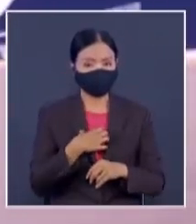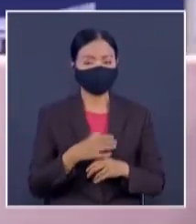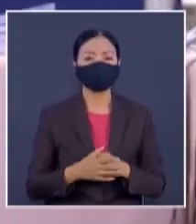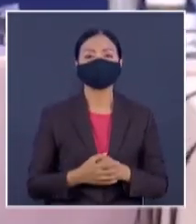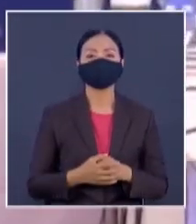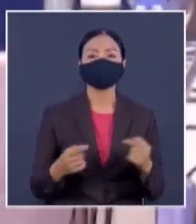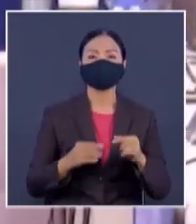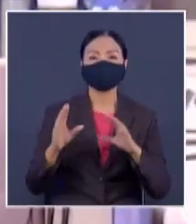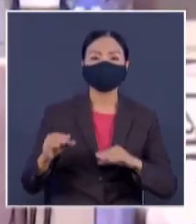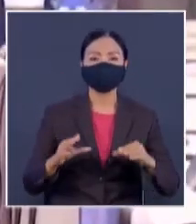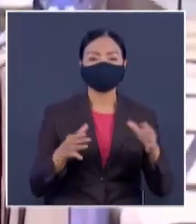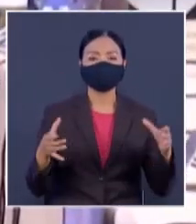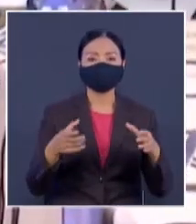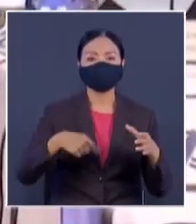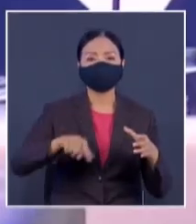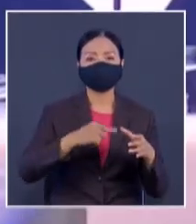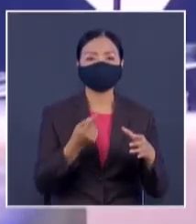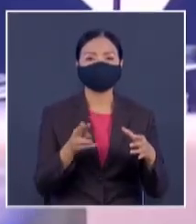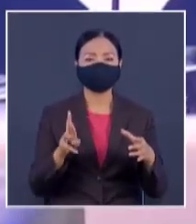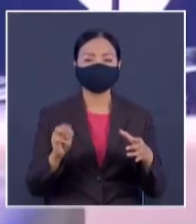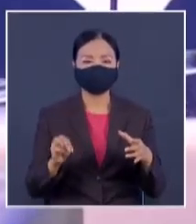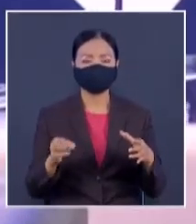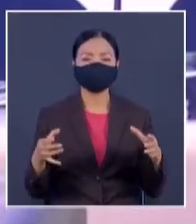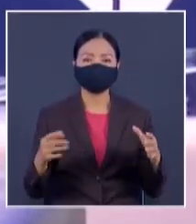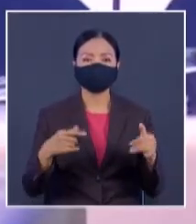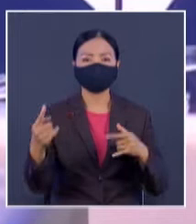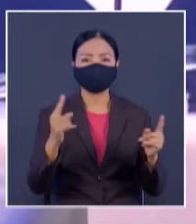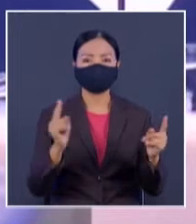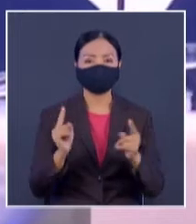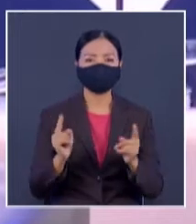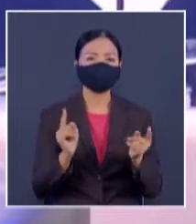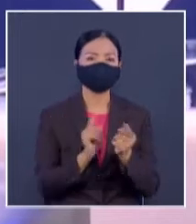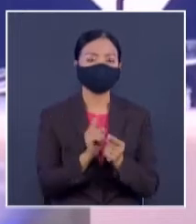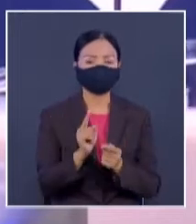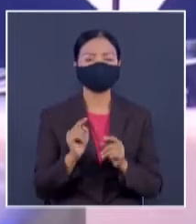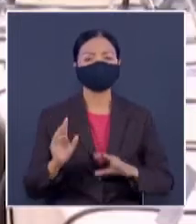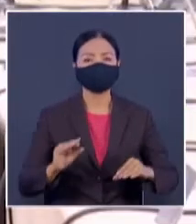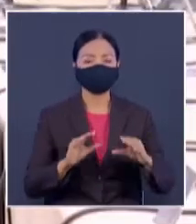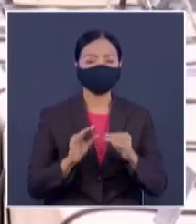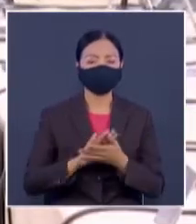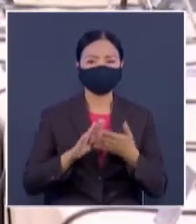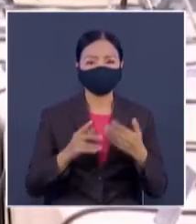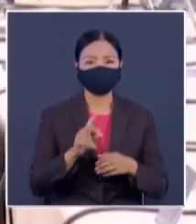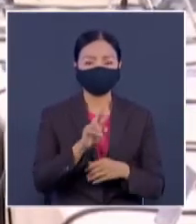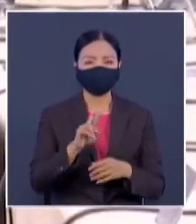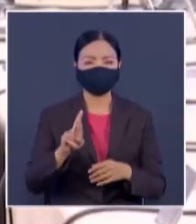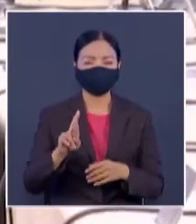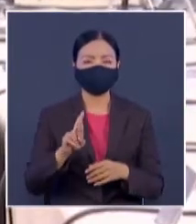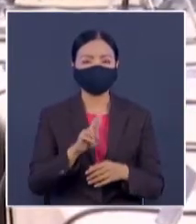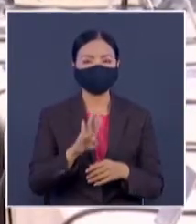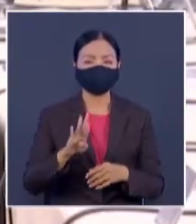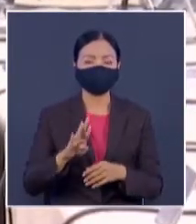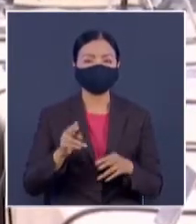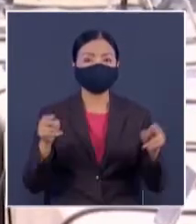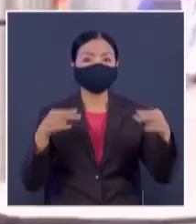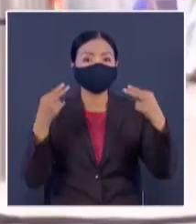การประชุมครม.เต็มคณะเมื่อวานนี้เป็นครั้งแรกในรอบกว่า5เดือนครับเจอหน้าเจอตากันนะครับหลังจากการประชุมที่ผ่านมาเป็นแบบระบบวิดีโอคอนเฟรนซ์มาตลอด